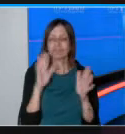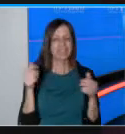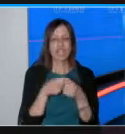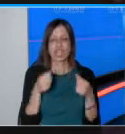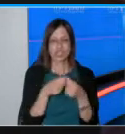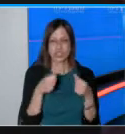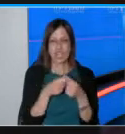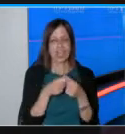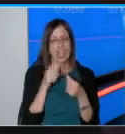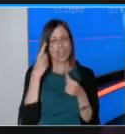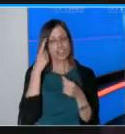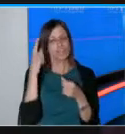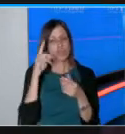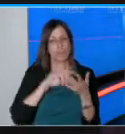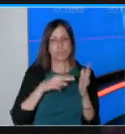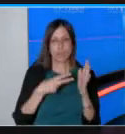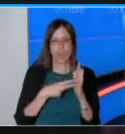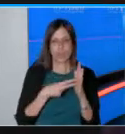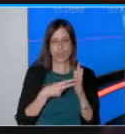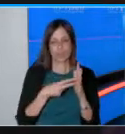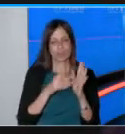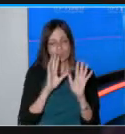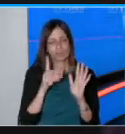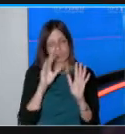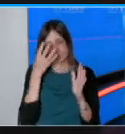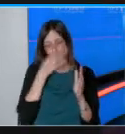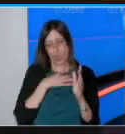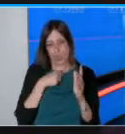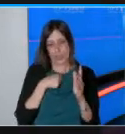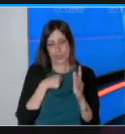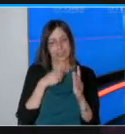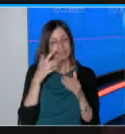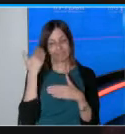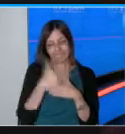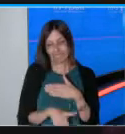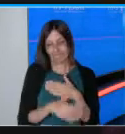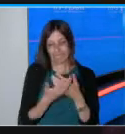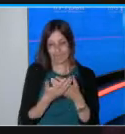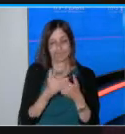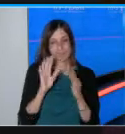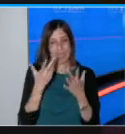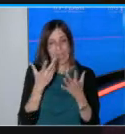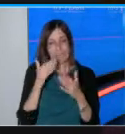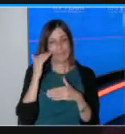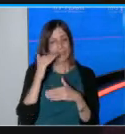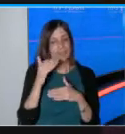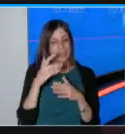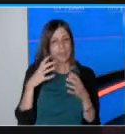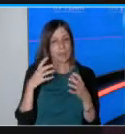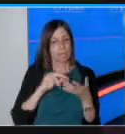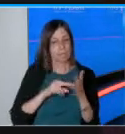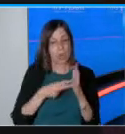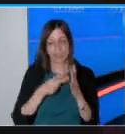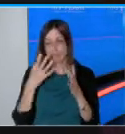קשר להשקפות פוליטיות כאלו ואחרות. אם אתה שואל אותי בסופו של דבר, האם לדרג הפוליטי